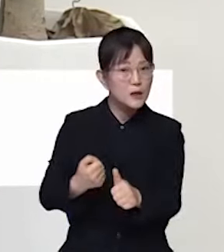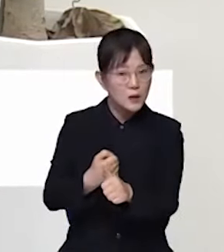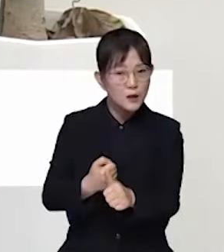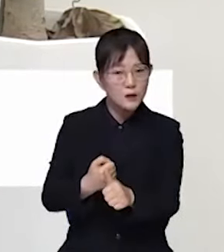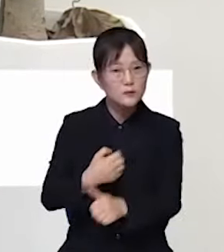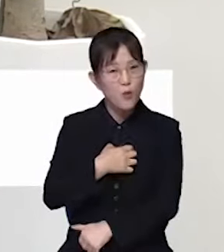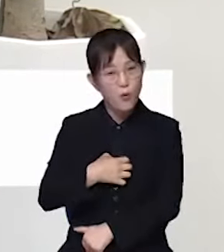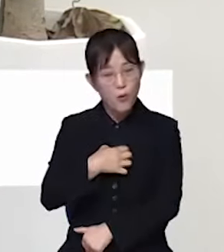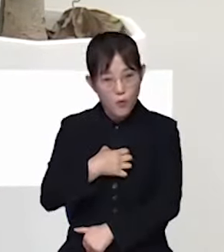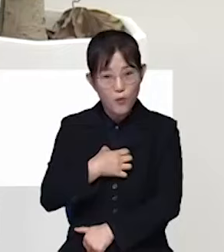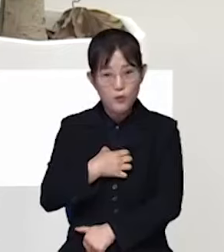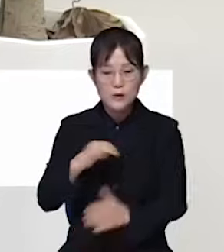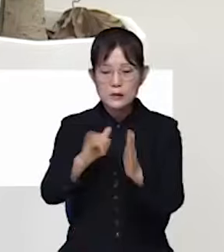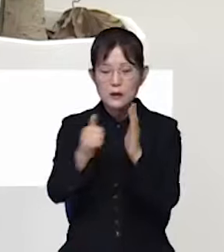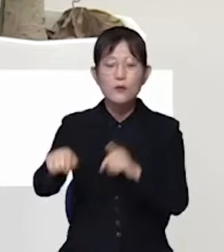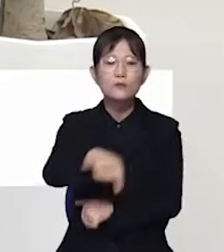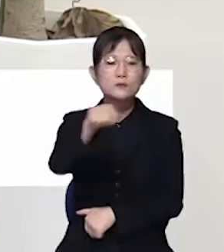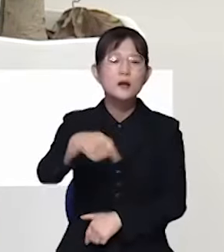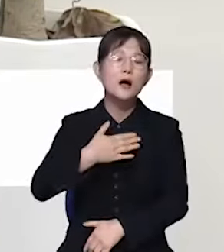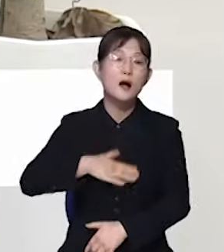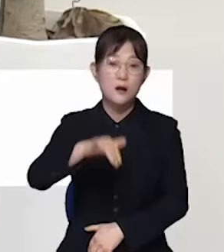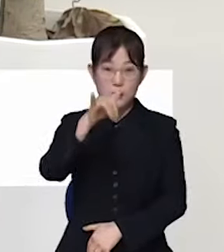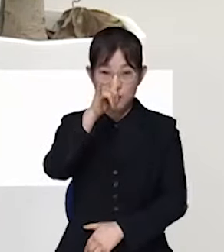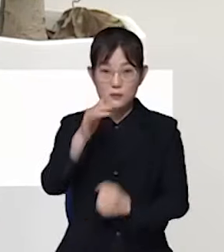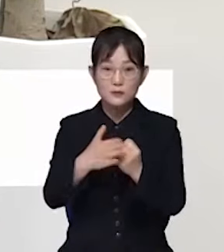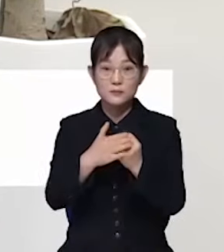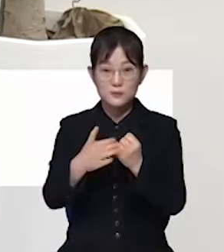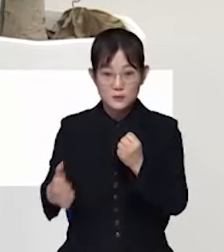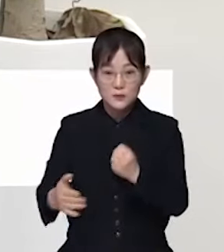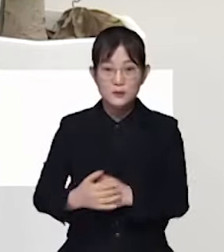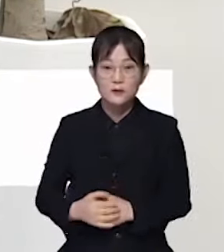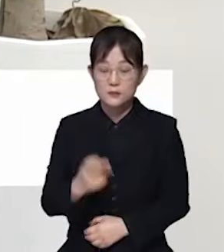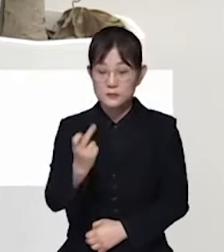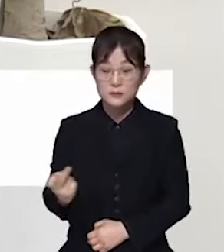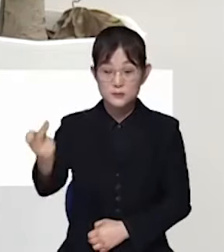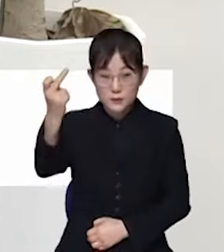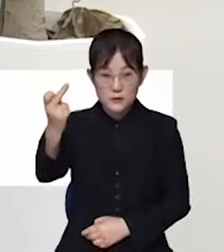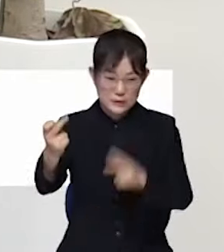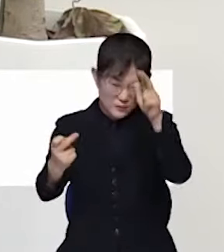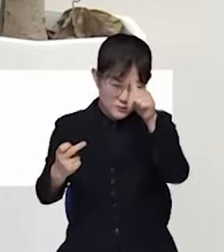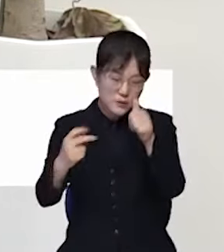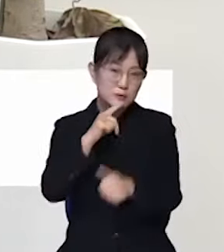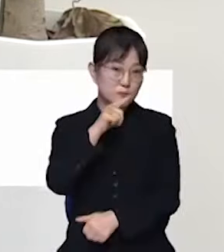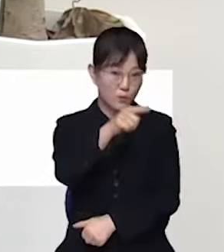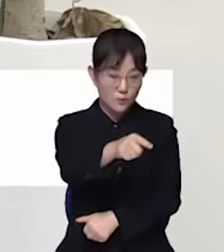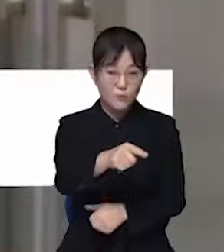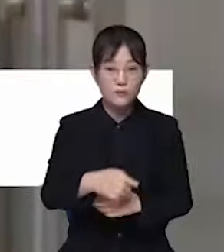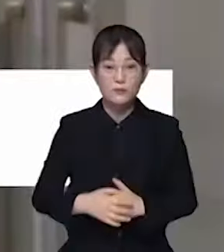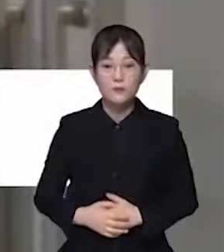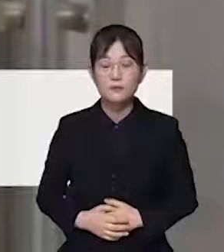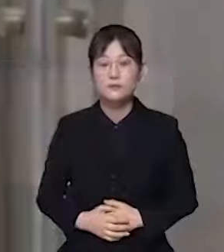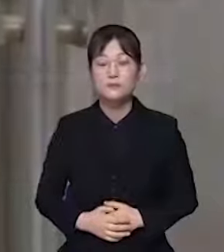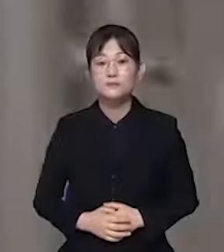있는 우려가 있다는 것을 가족들은 충분히 알고 있었을 것이다. 그렇기 때문에 경찰에 신고를 한 것이고.